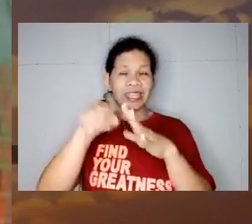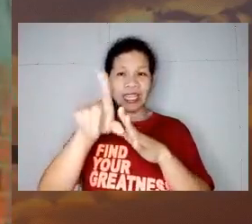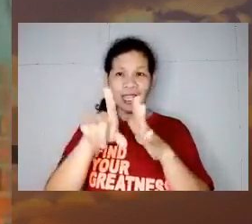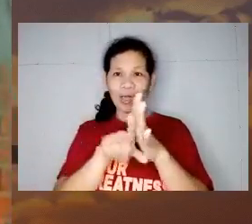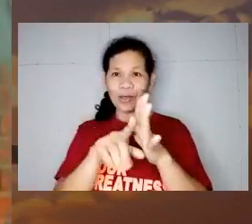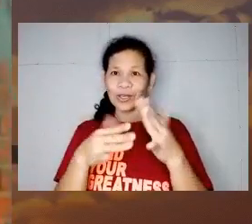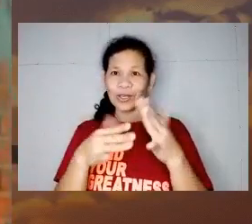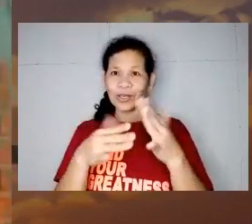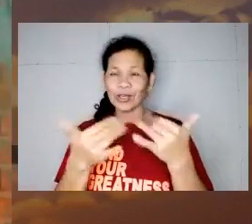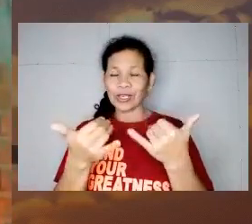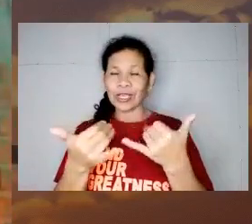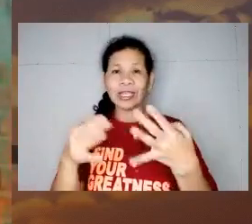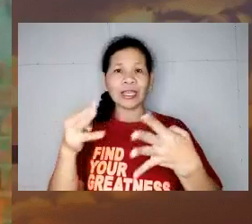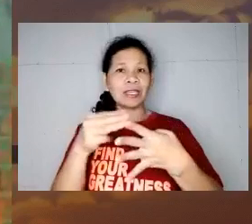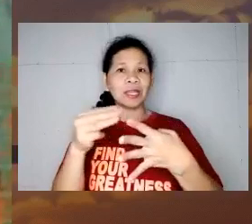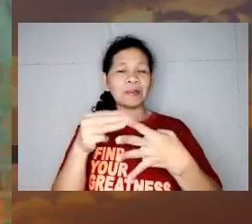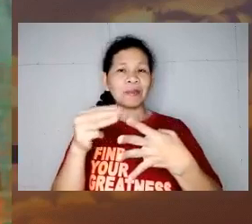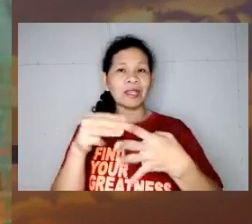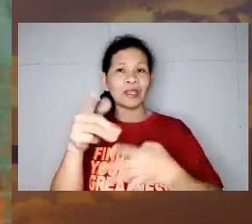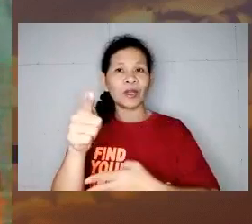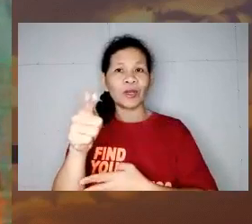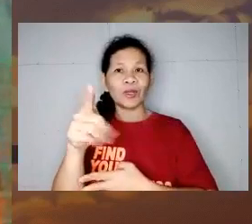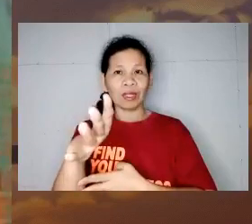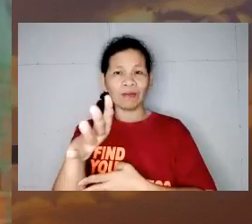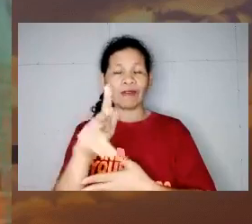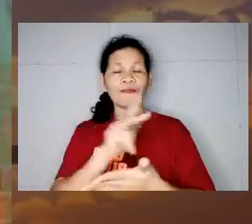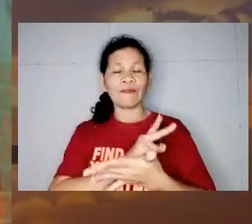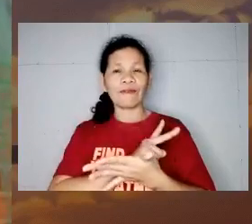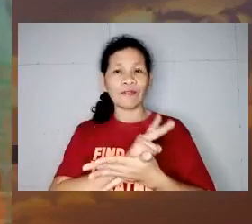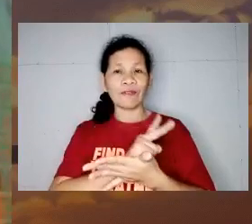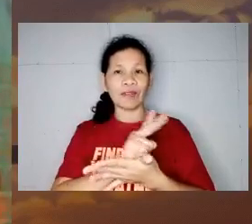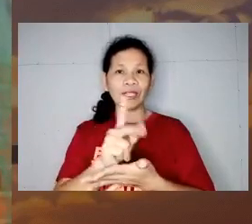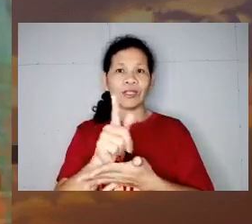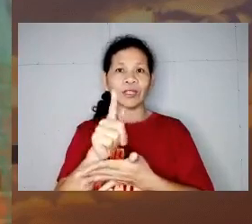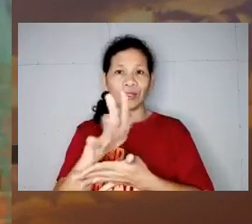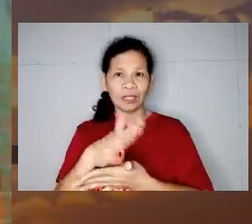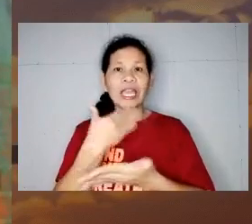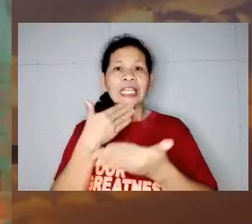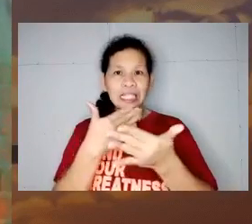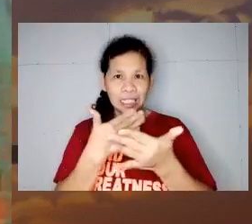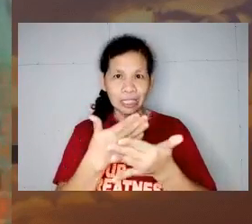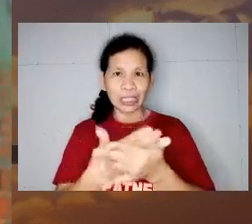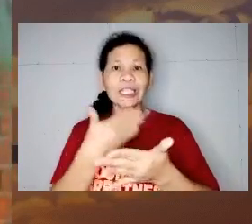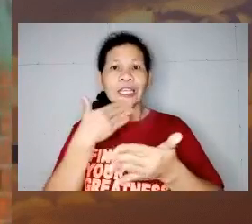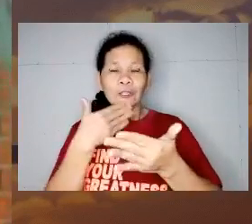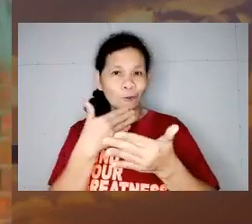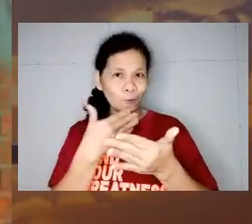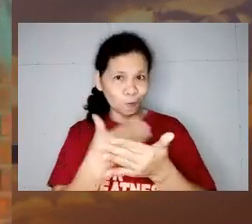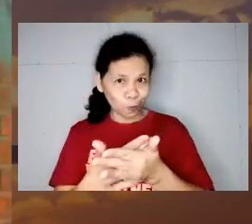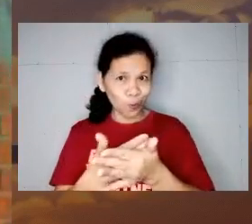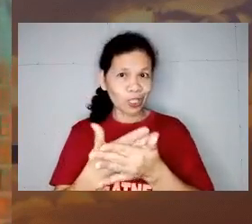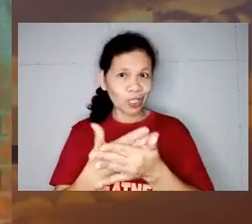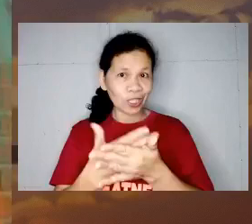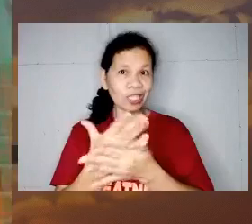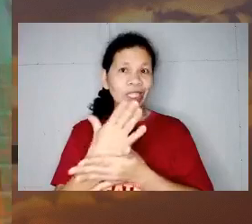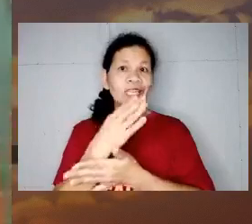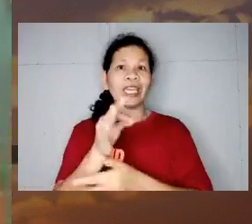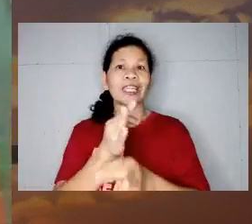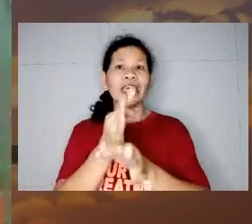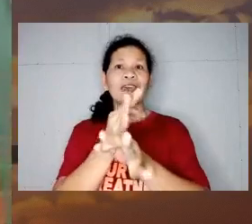sa Matthew 25:23, well done, good and faithful servant. Those are words of